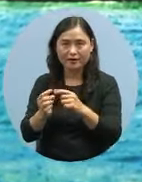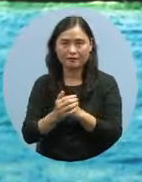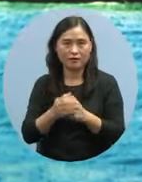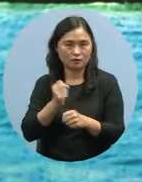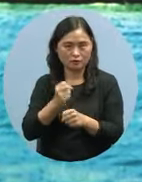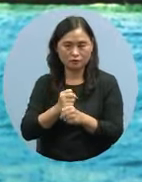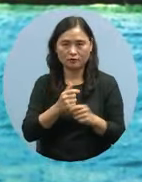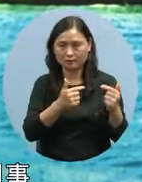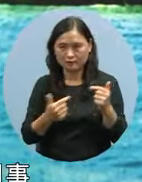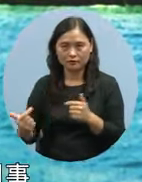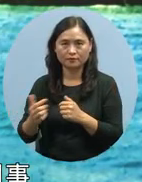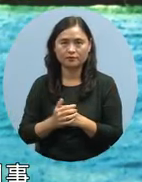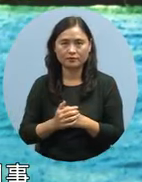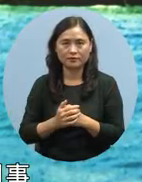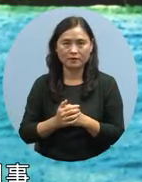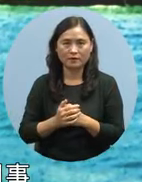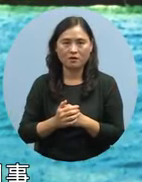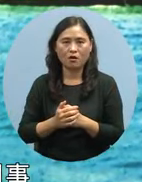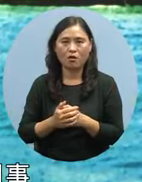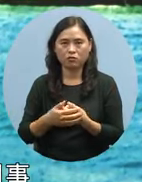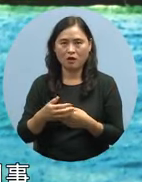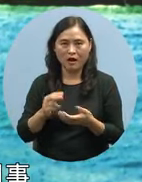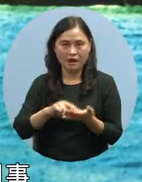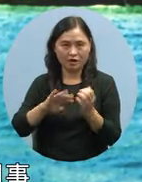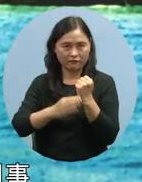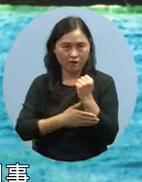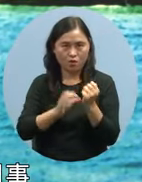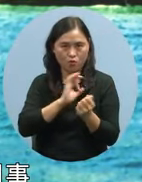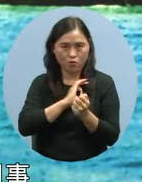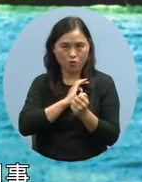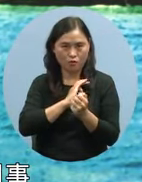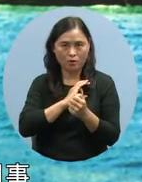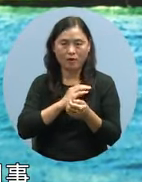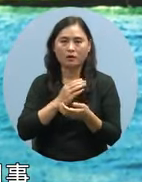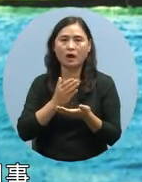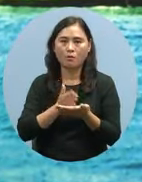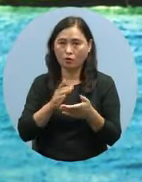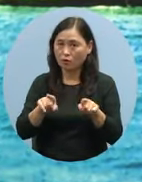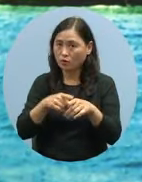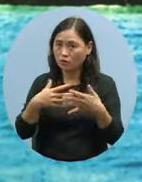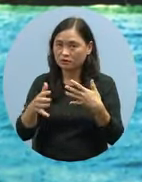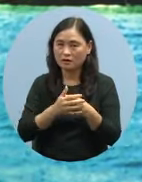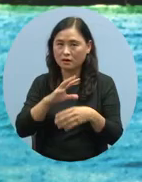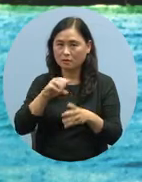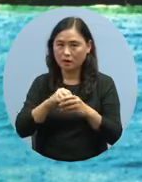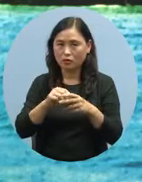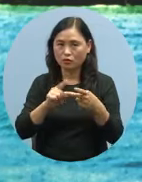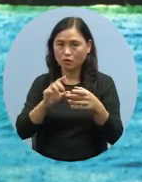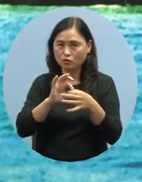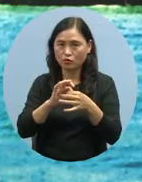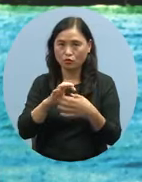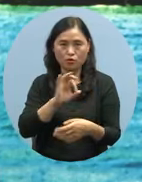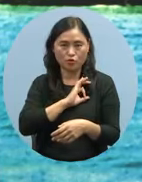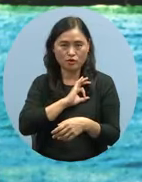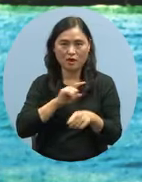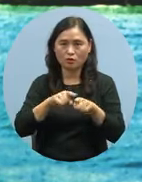去繼續去做事嘅。咁就當然我都好唔捨得我哋喺立法會裡面嘅唔同嘅同事，包括咧我哋嘅工聯會自己幾